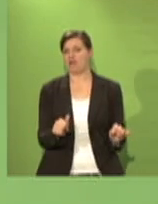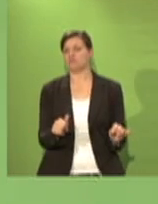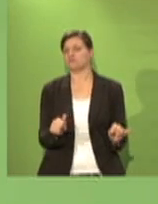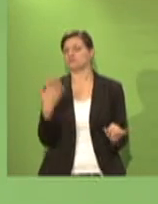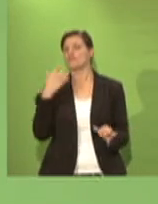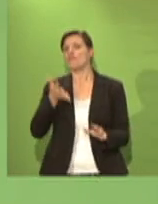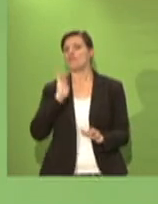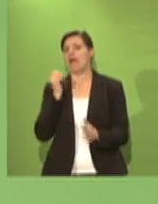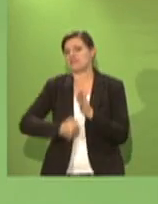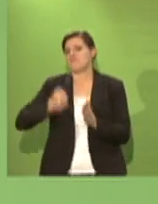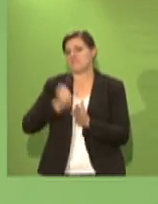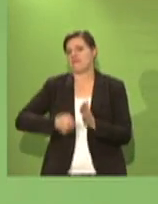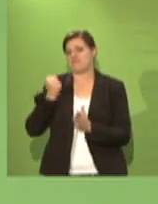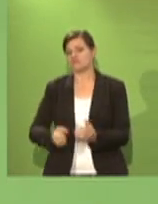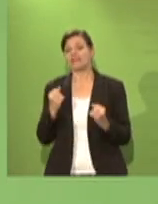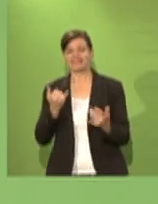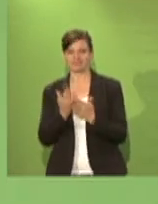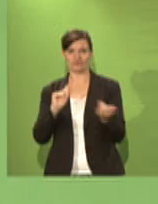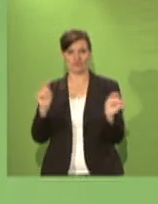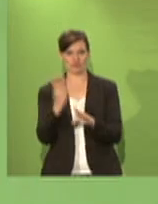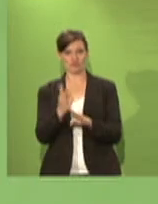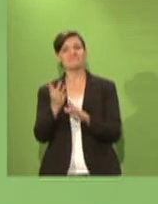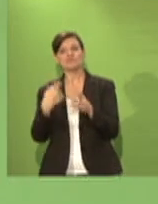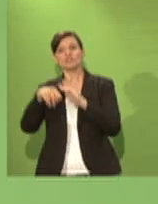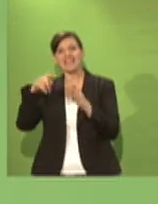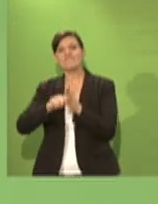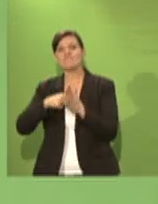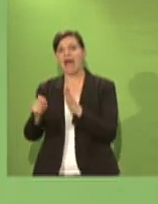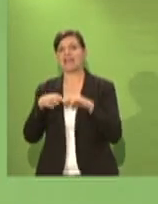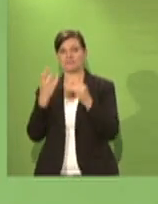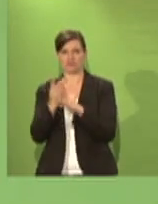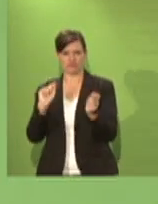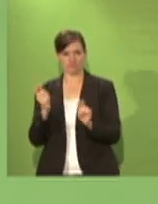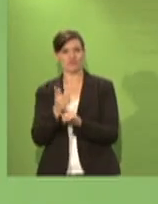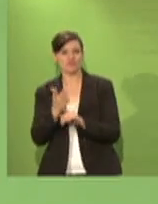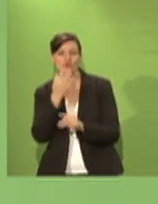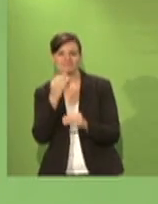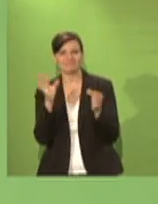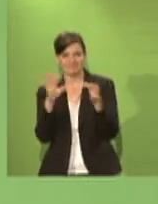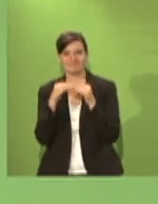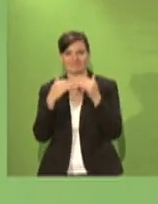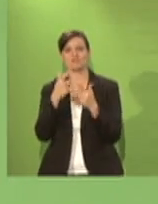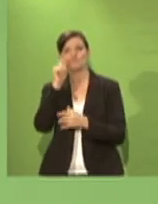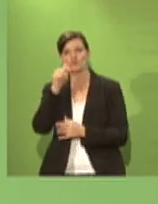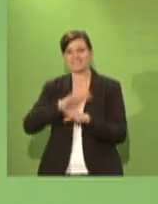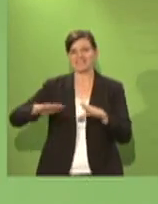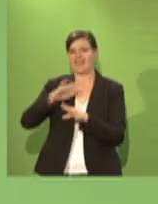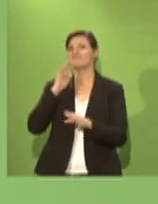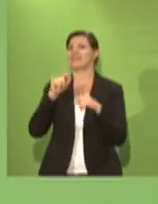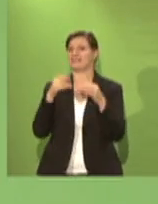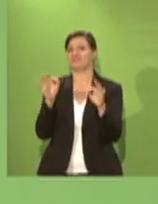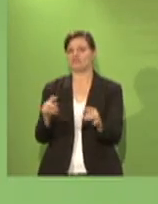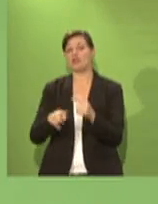geändert. Ja, nicht nur durch die Wahlergebnisse, die wurden angesprochen. Wir haben im Münsterland ganz tolle Ergebnisse jetzt. Wir haben auch